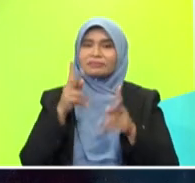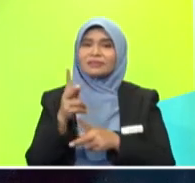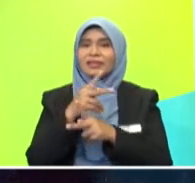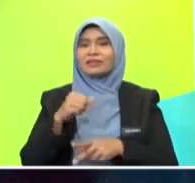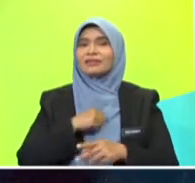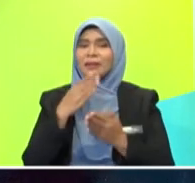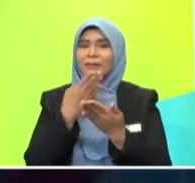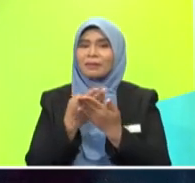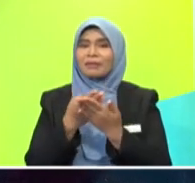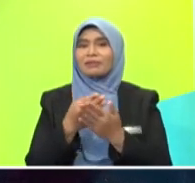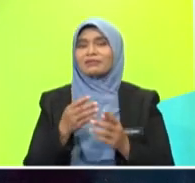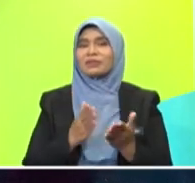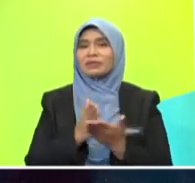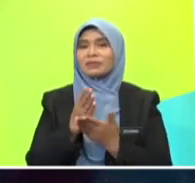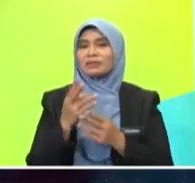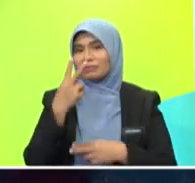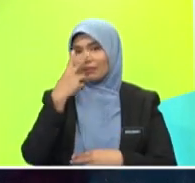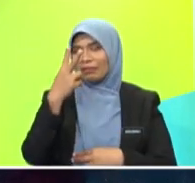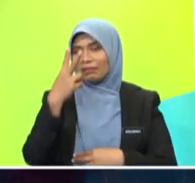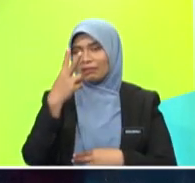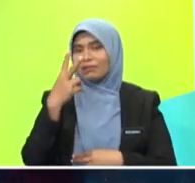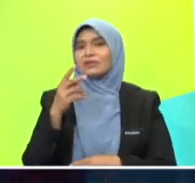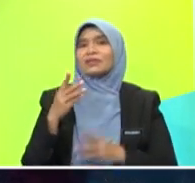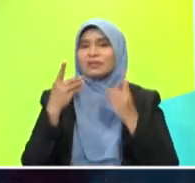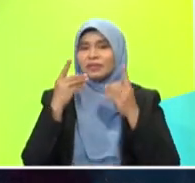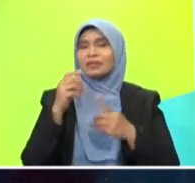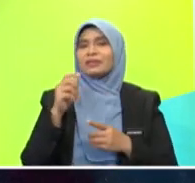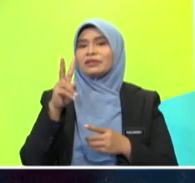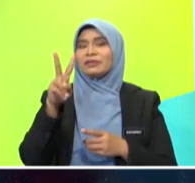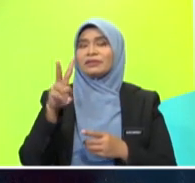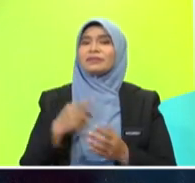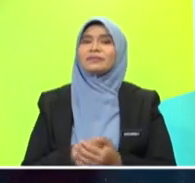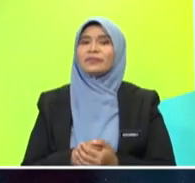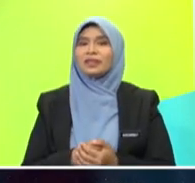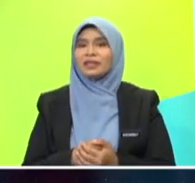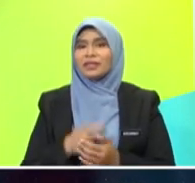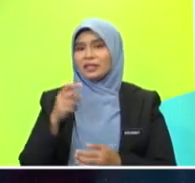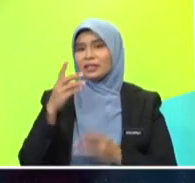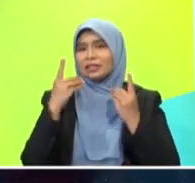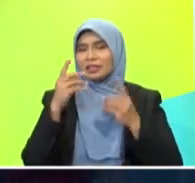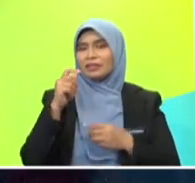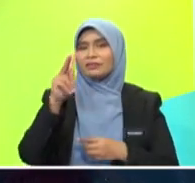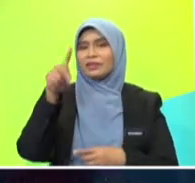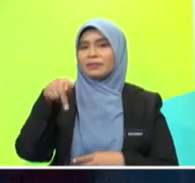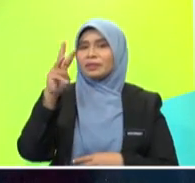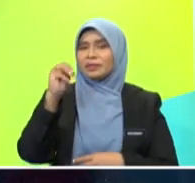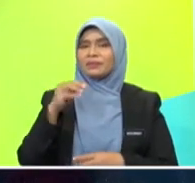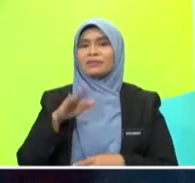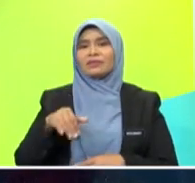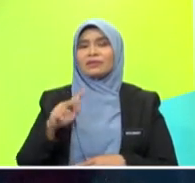kemana-mana teruskan menuntun satu station TV yang semuanya cukup manfaat kepada anda di TVM Tapi sebelum